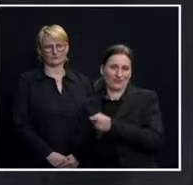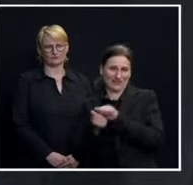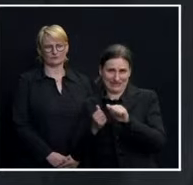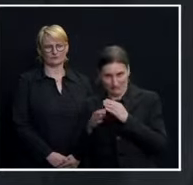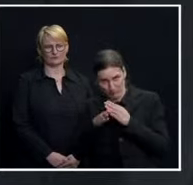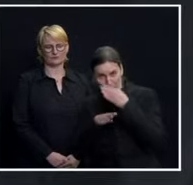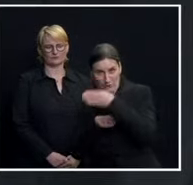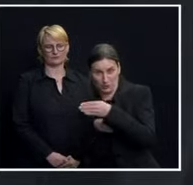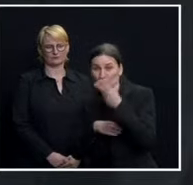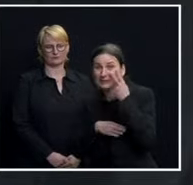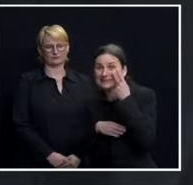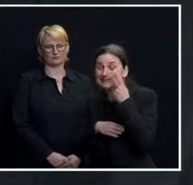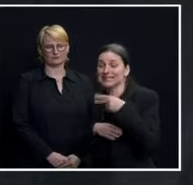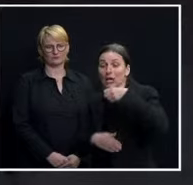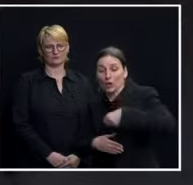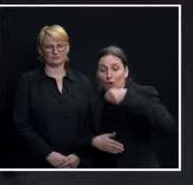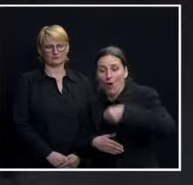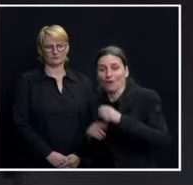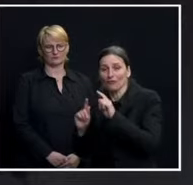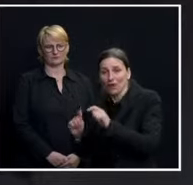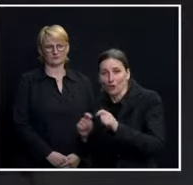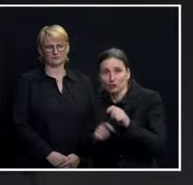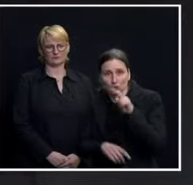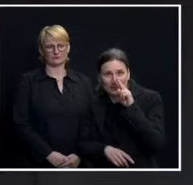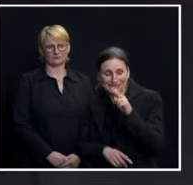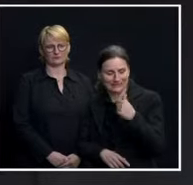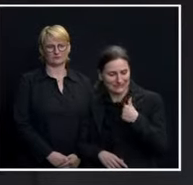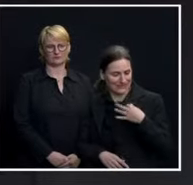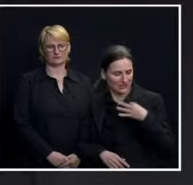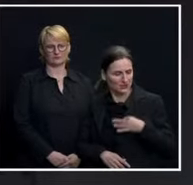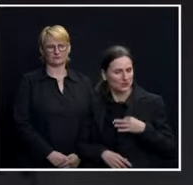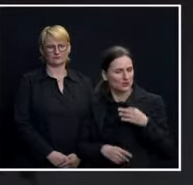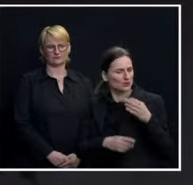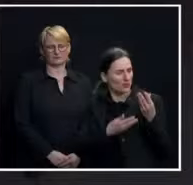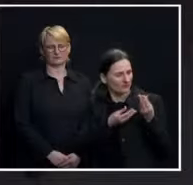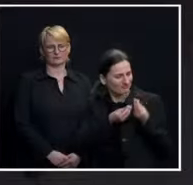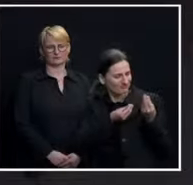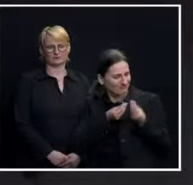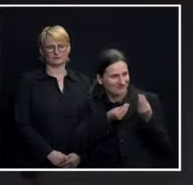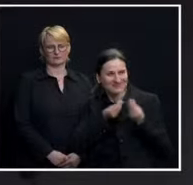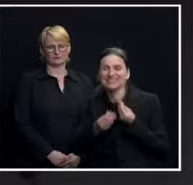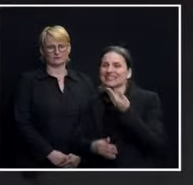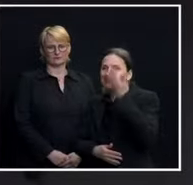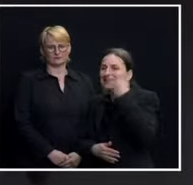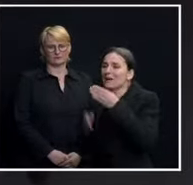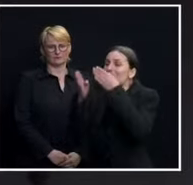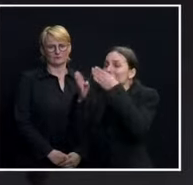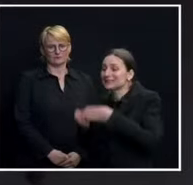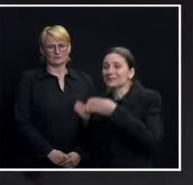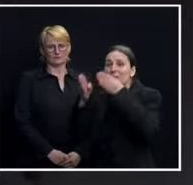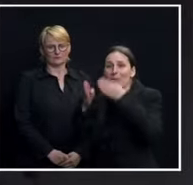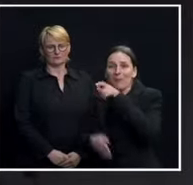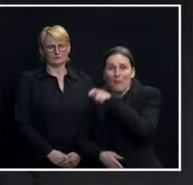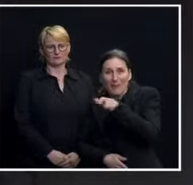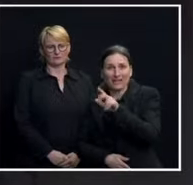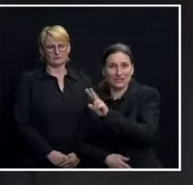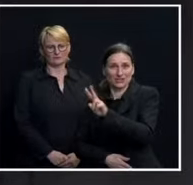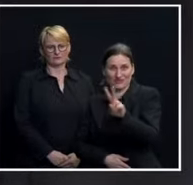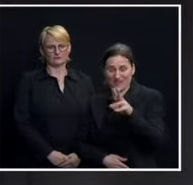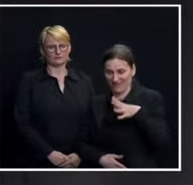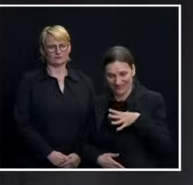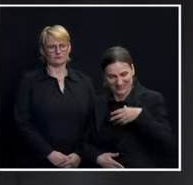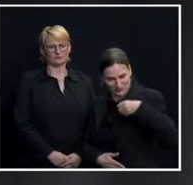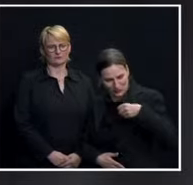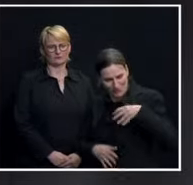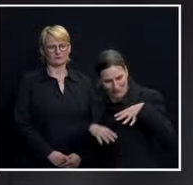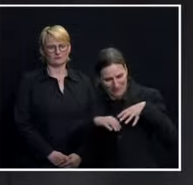Koffer, die Schuhe und all diese Dinge. Und wir haben uns beide gefragt, was sind das für Menschen gewesen, eigentlich, denen das mal gehört hat, was haben die